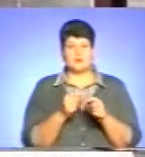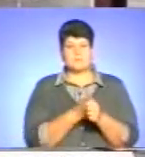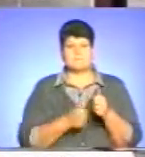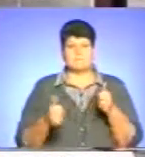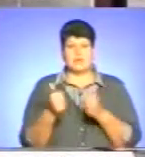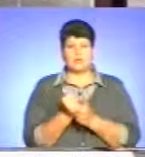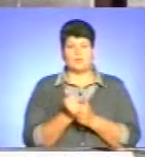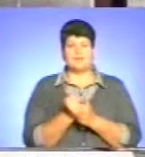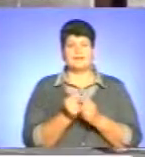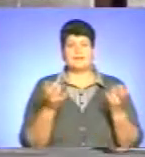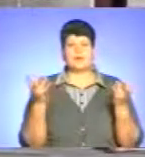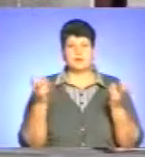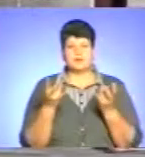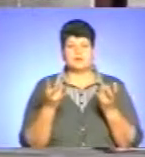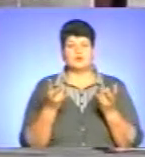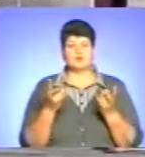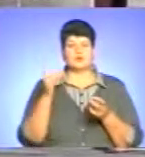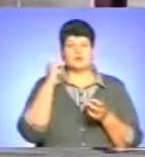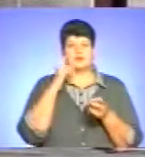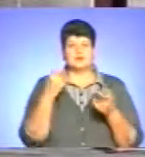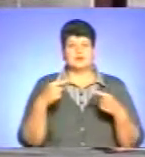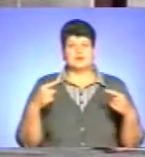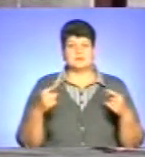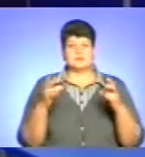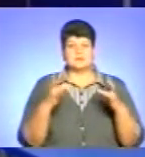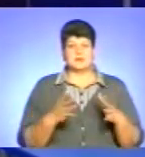обгін, необхідно вживати всіх заходів безпеки.